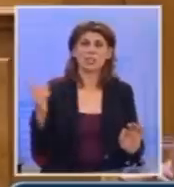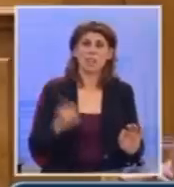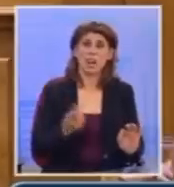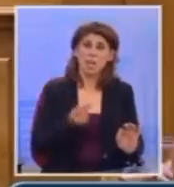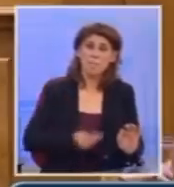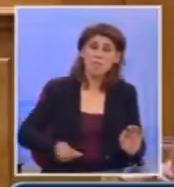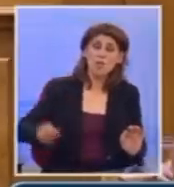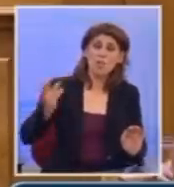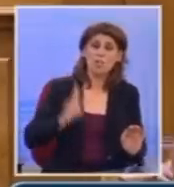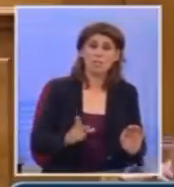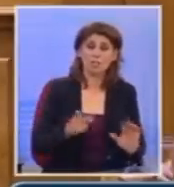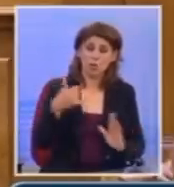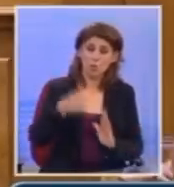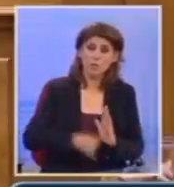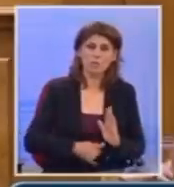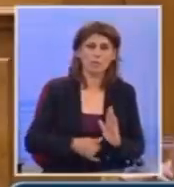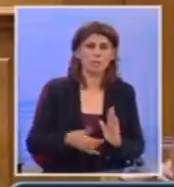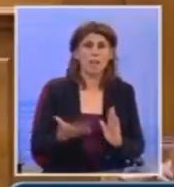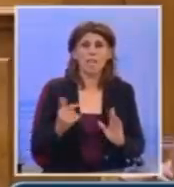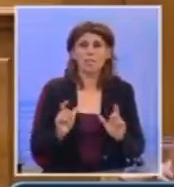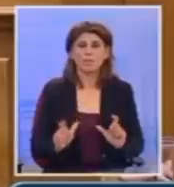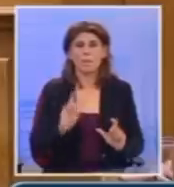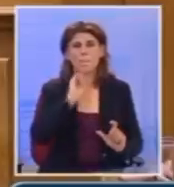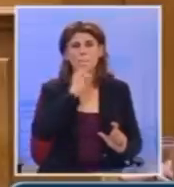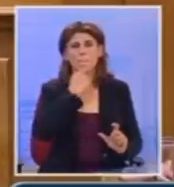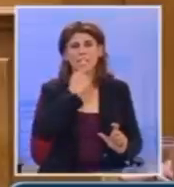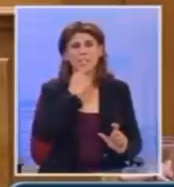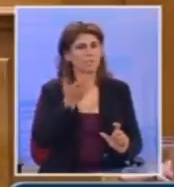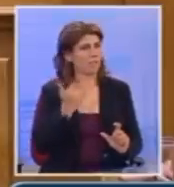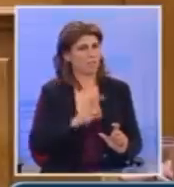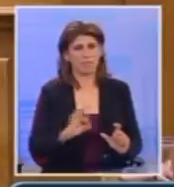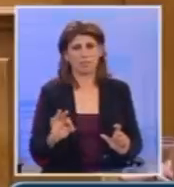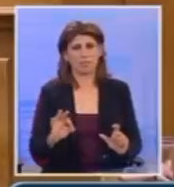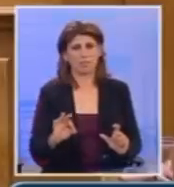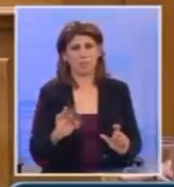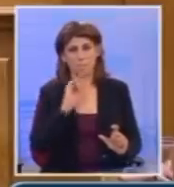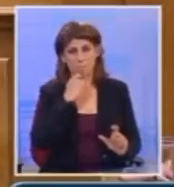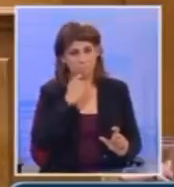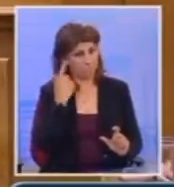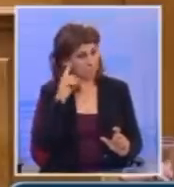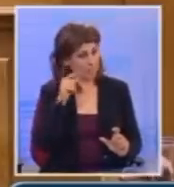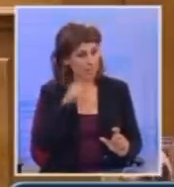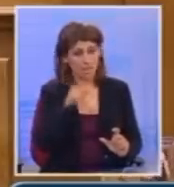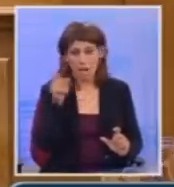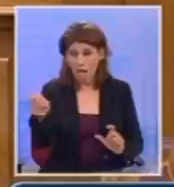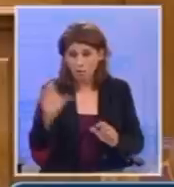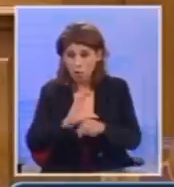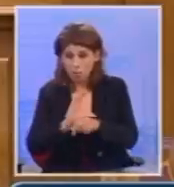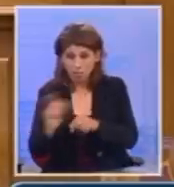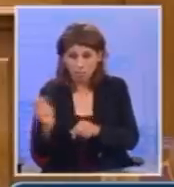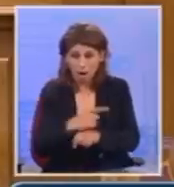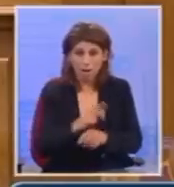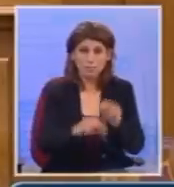και το κρισιμότερο και το ουσιαστικότερο είναι ότι δεν διασφαλίζεται η μυστικότητα. Δεν διασφαλίζεται η μυστικότητα. Τα